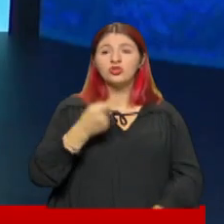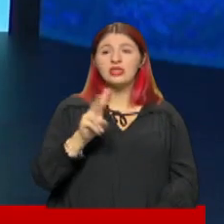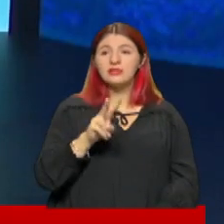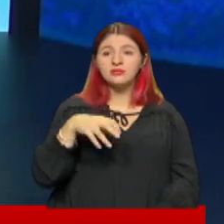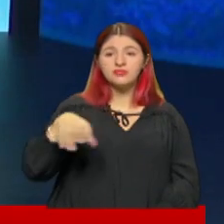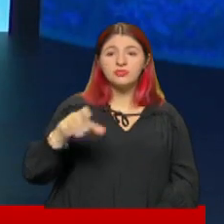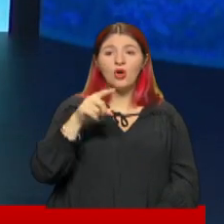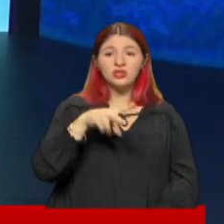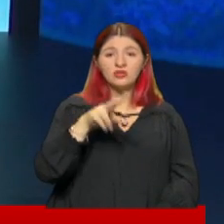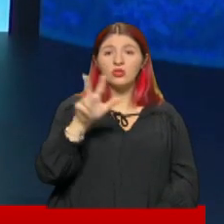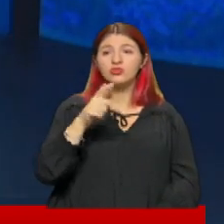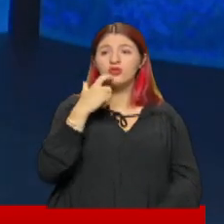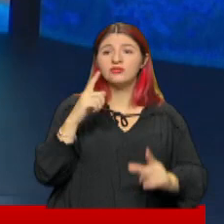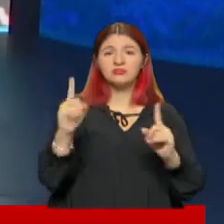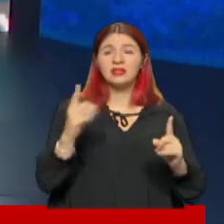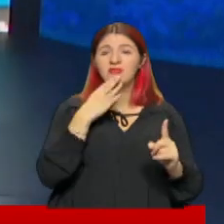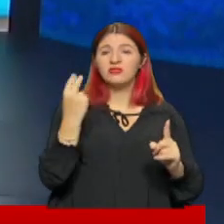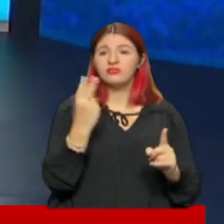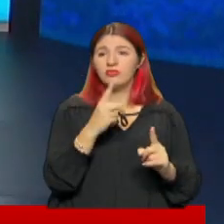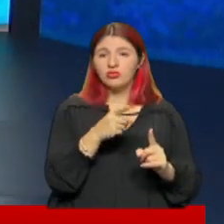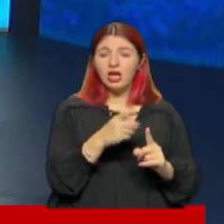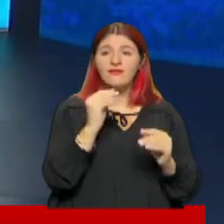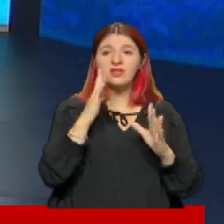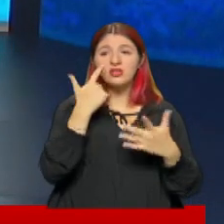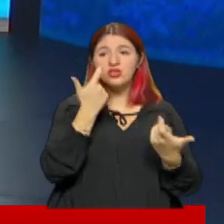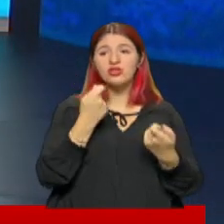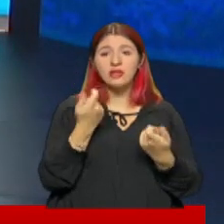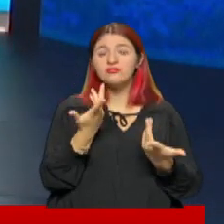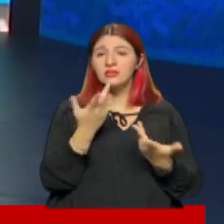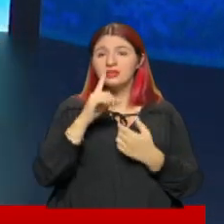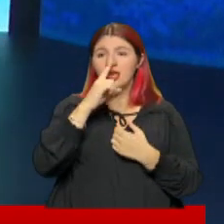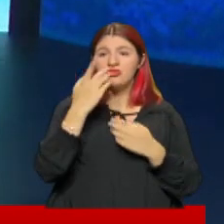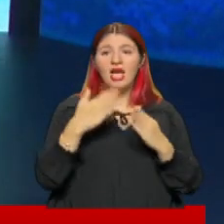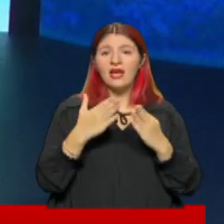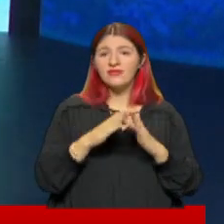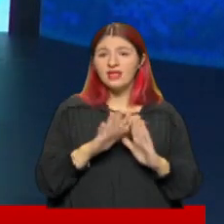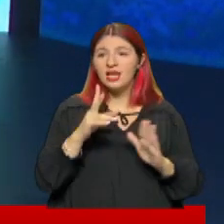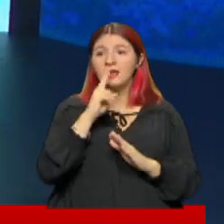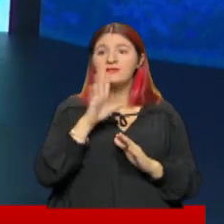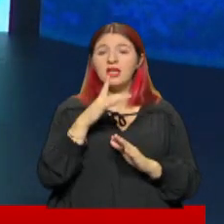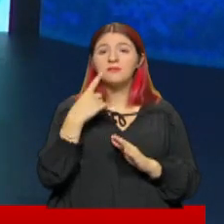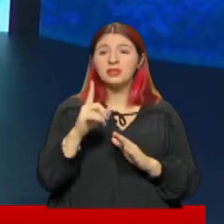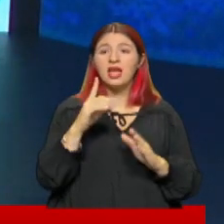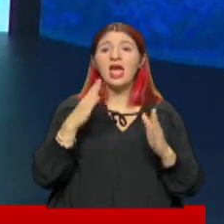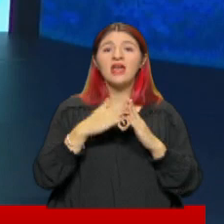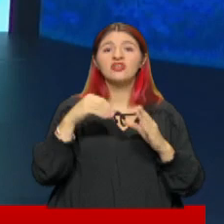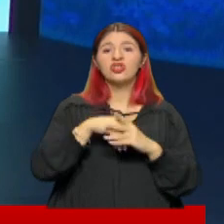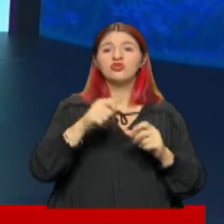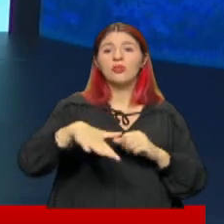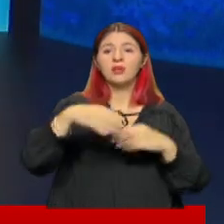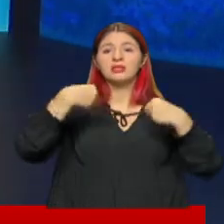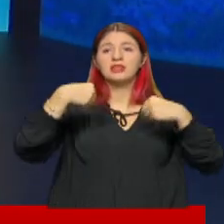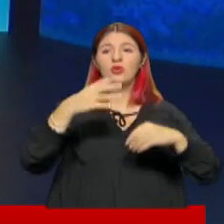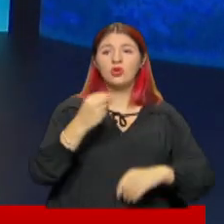yüzde yirmi Side 18-30 yaş arası gençlere ayrılacak en çok dikkat çeken ses sadece konut değil 250 binde konut amaçlı